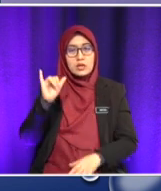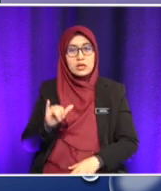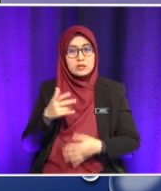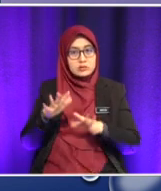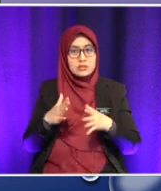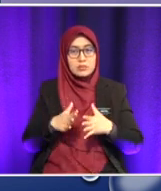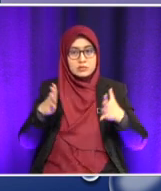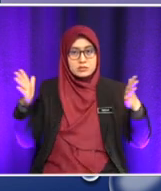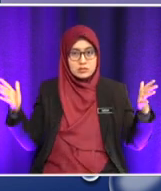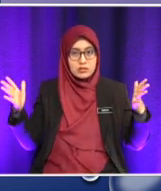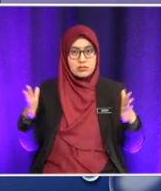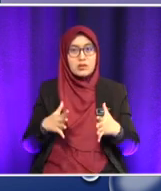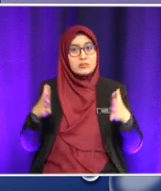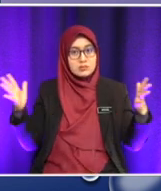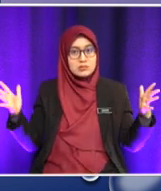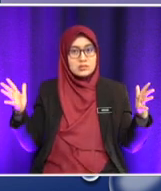masalah